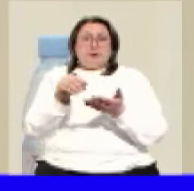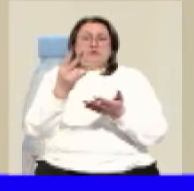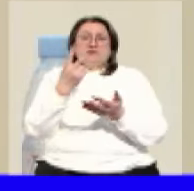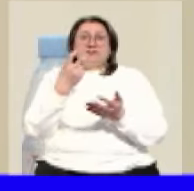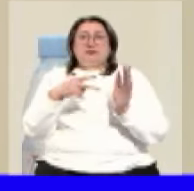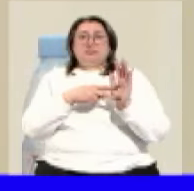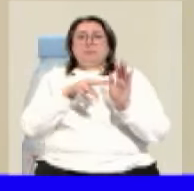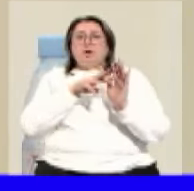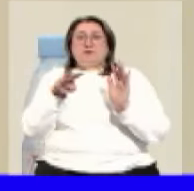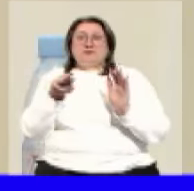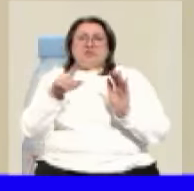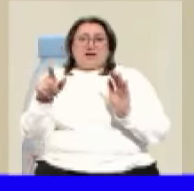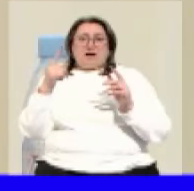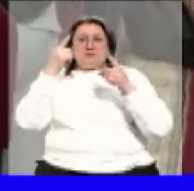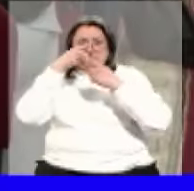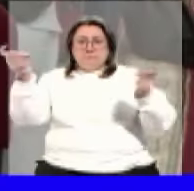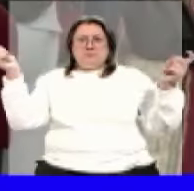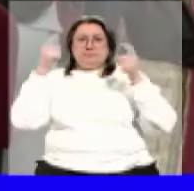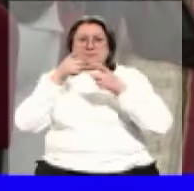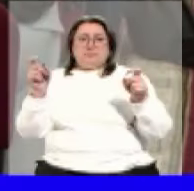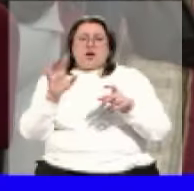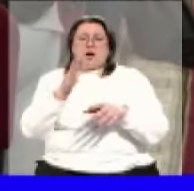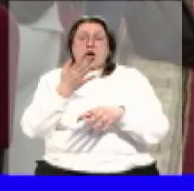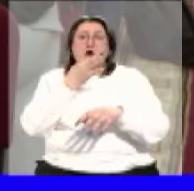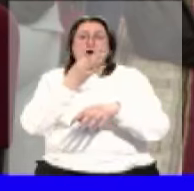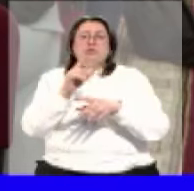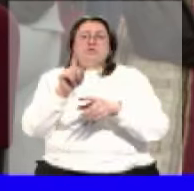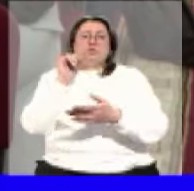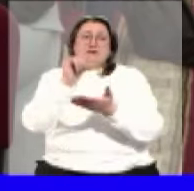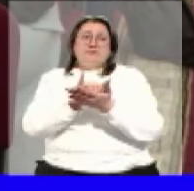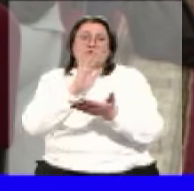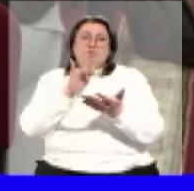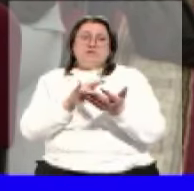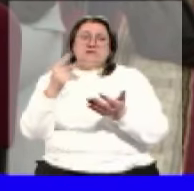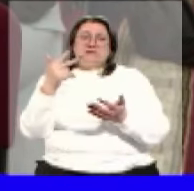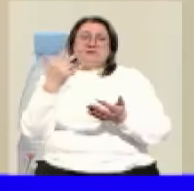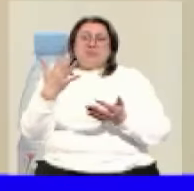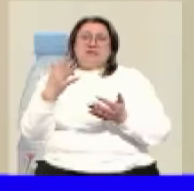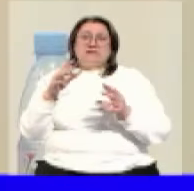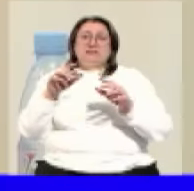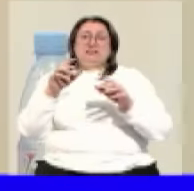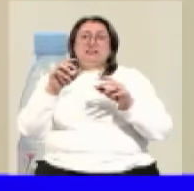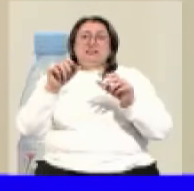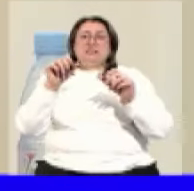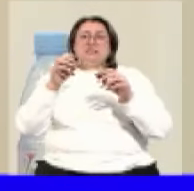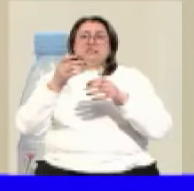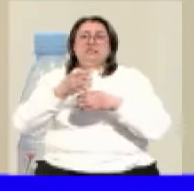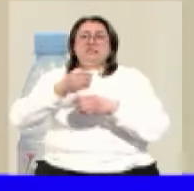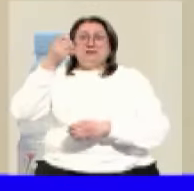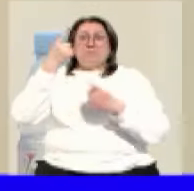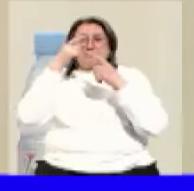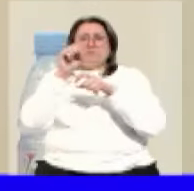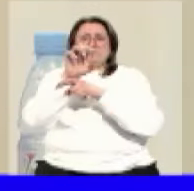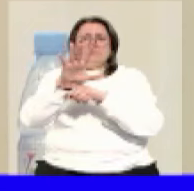хабарландыру жүйесін орнату керек дейді жауаптылар. Ал оның біреуінің құны 6,5 миллион теңге. Пропускная способность должна быть